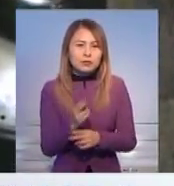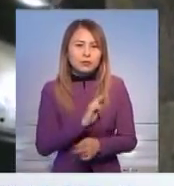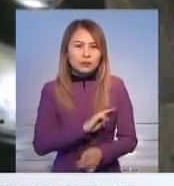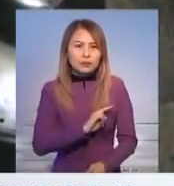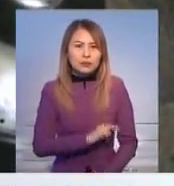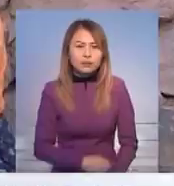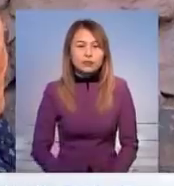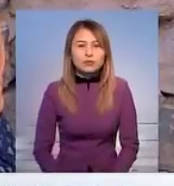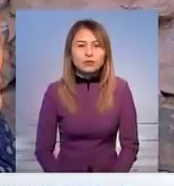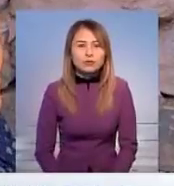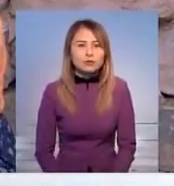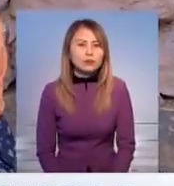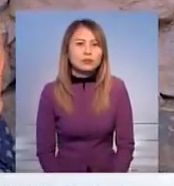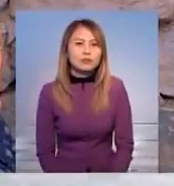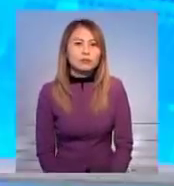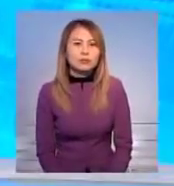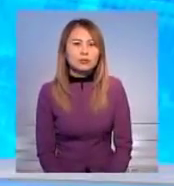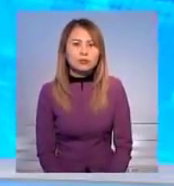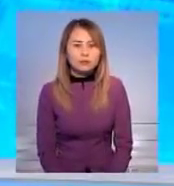бермек.